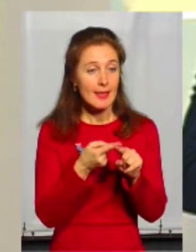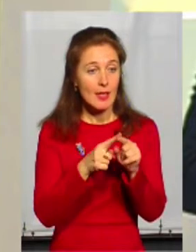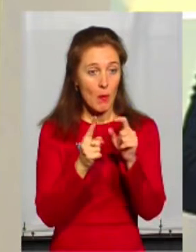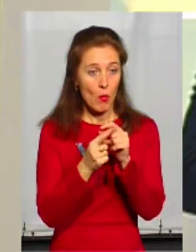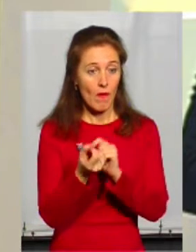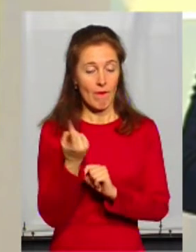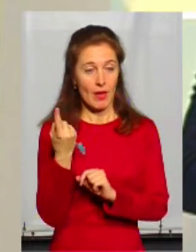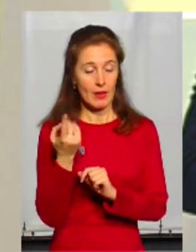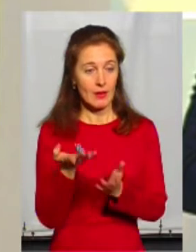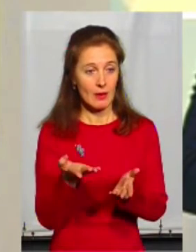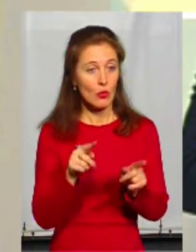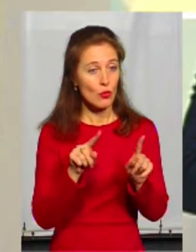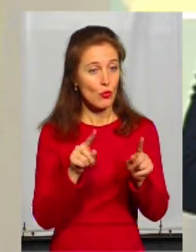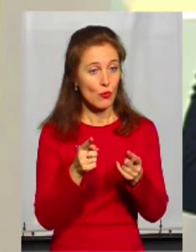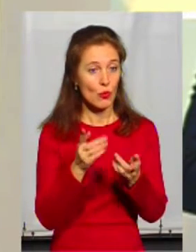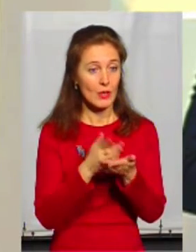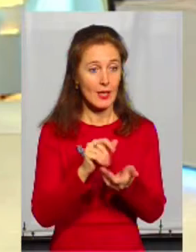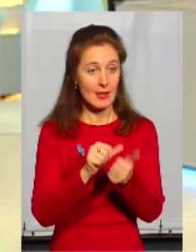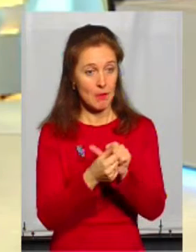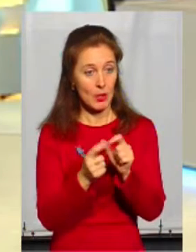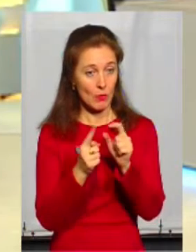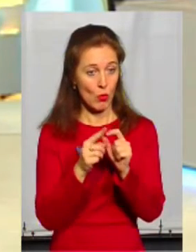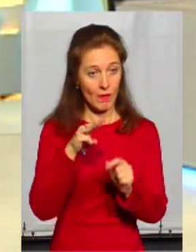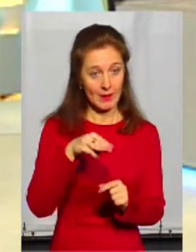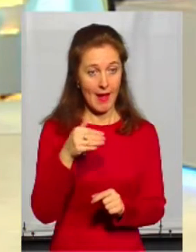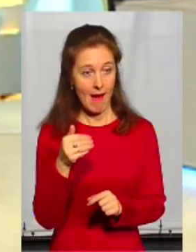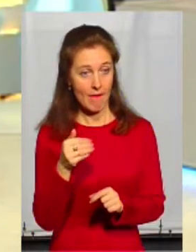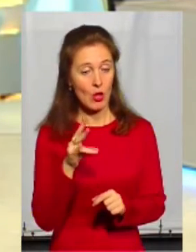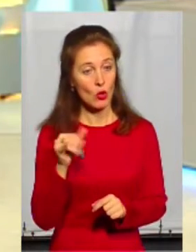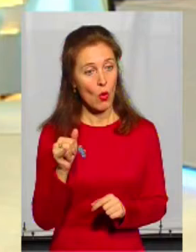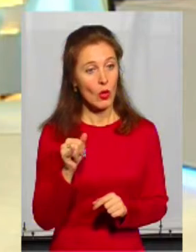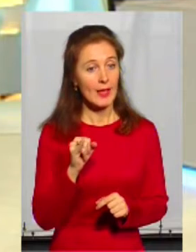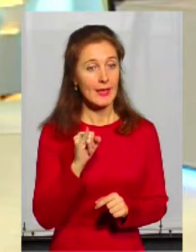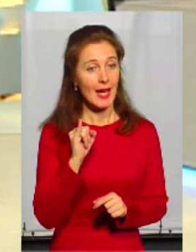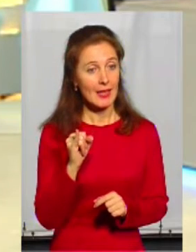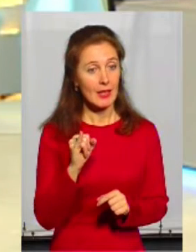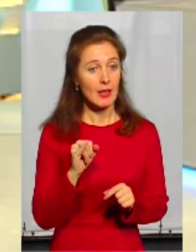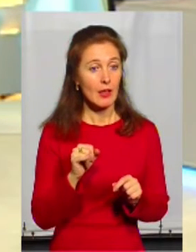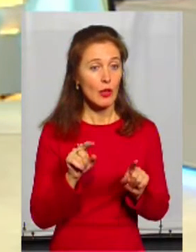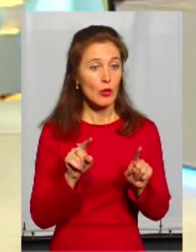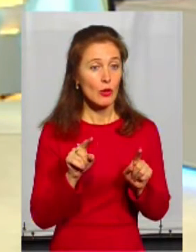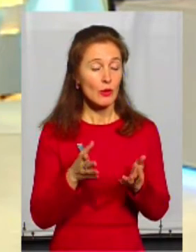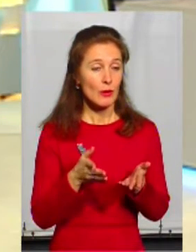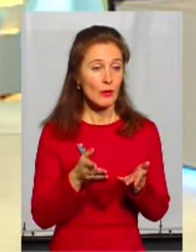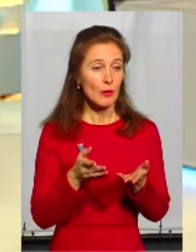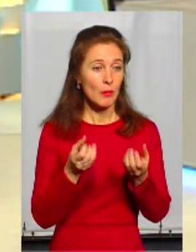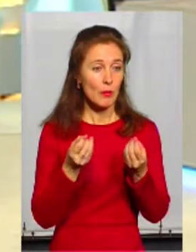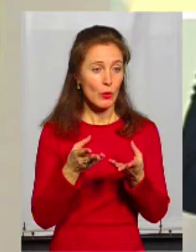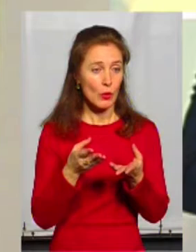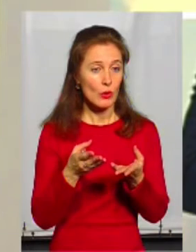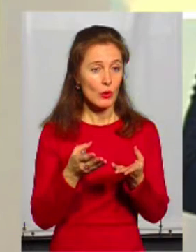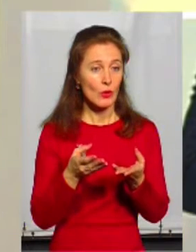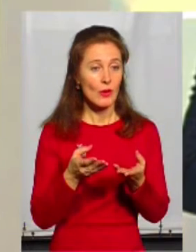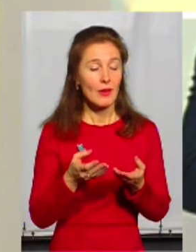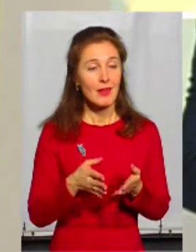«етер»? Чому виходить заміна не тільки букви «т» на «ф», ну і «і» на «е»? Булося чергування історичне. Просто чергування, так, просто